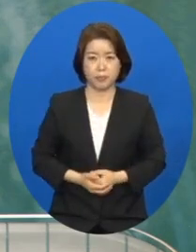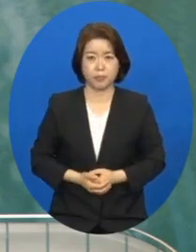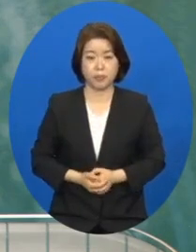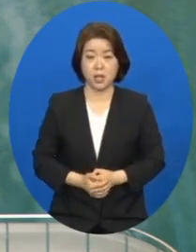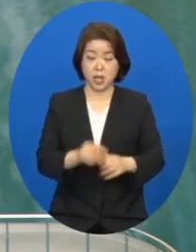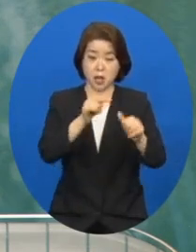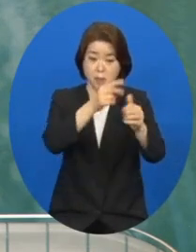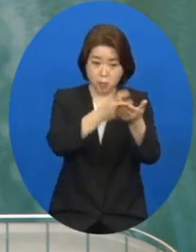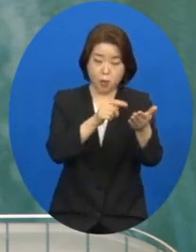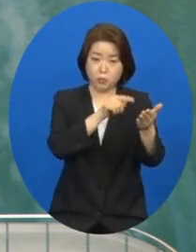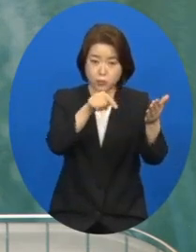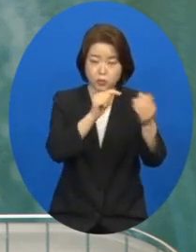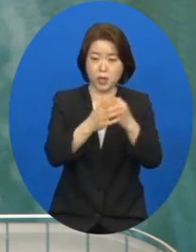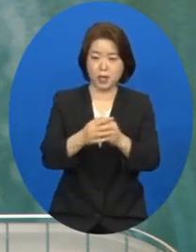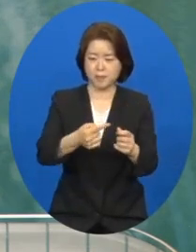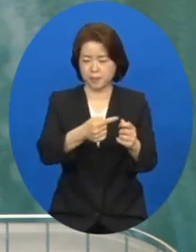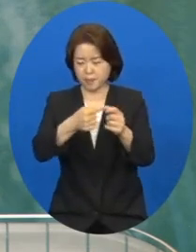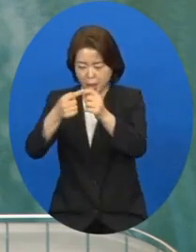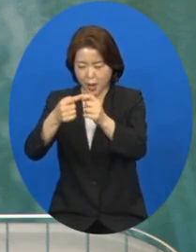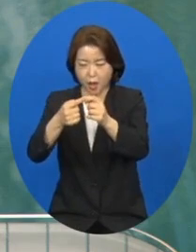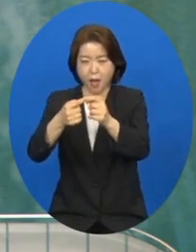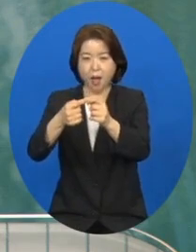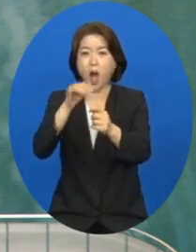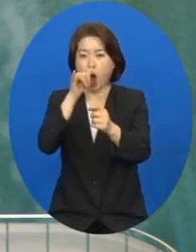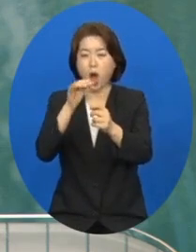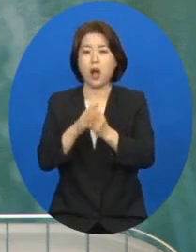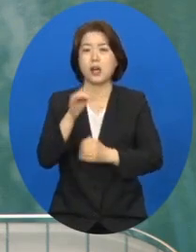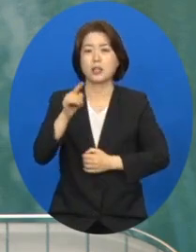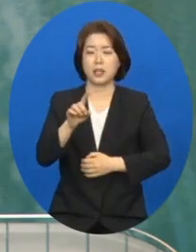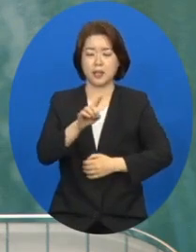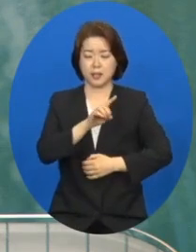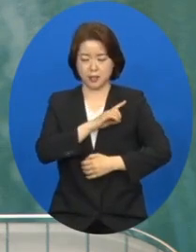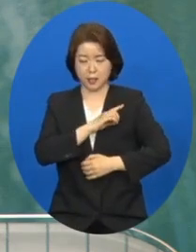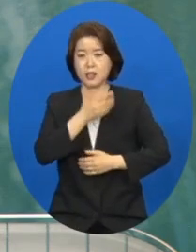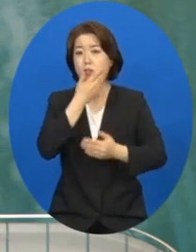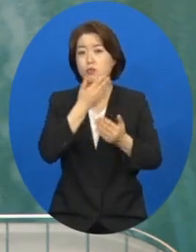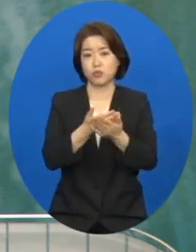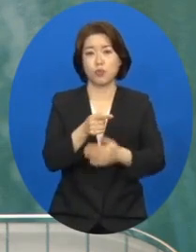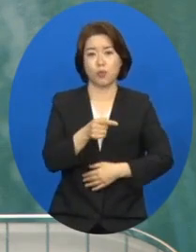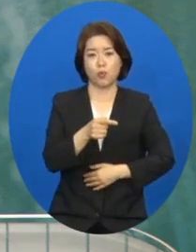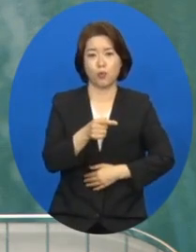계명 중에도 첫째 되는 계명이 있고 그것이 대단히 중요합니다.